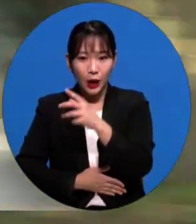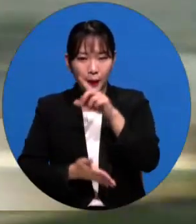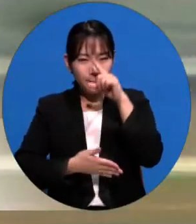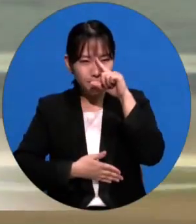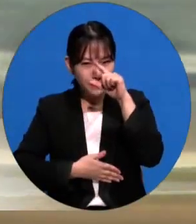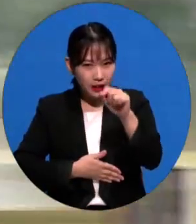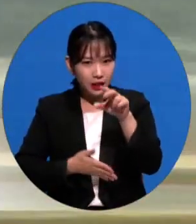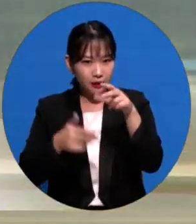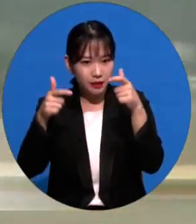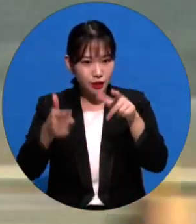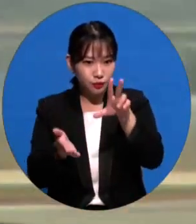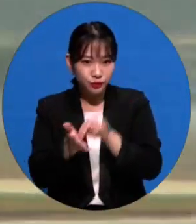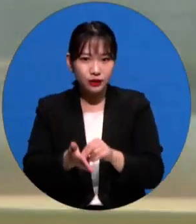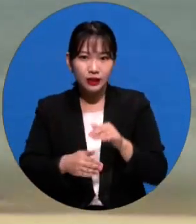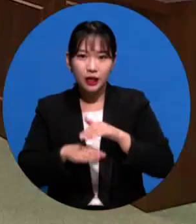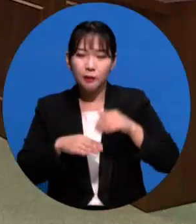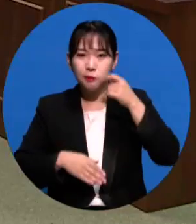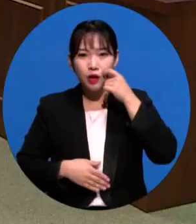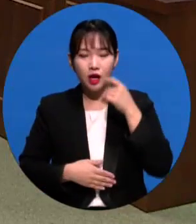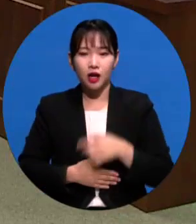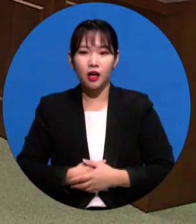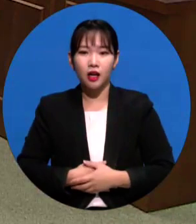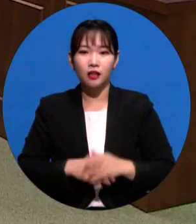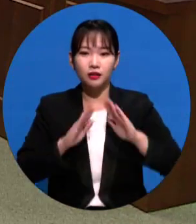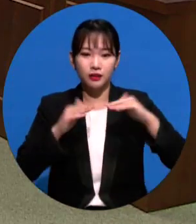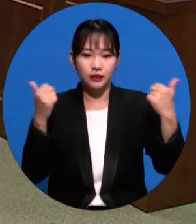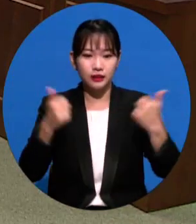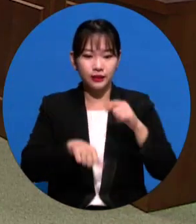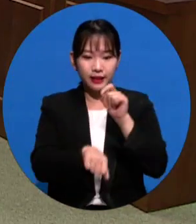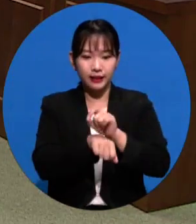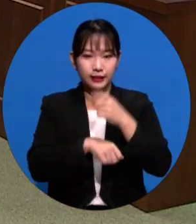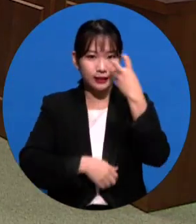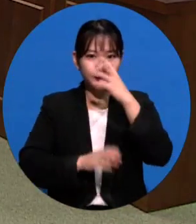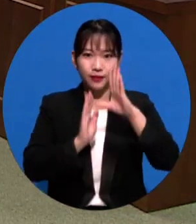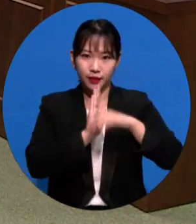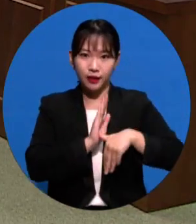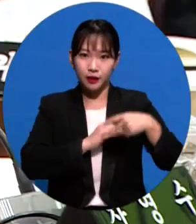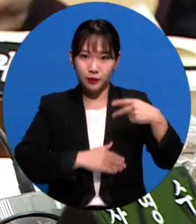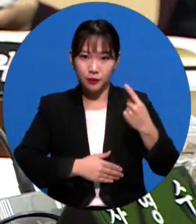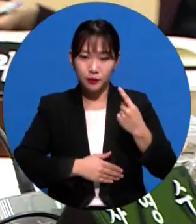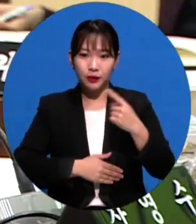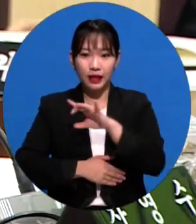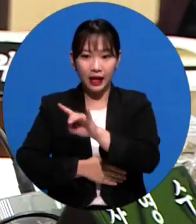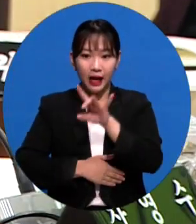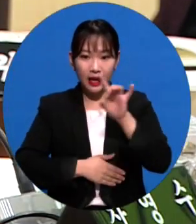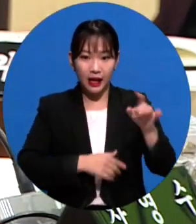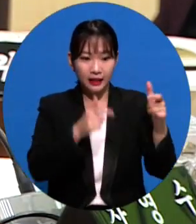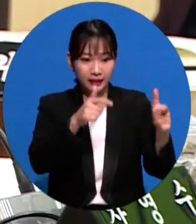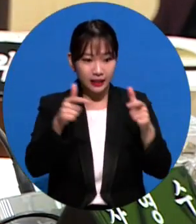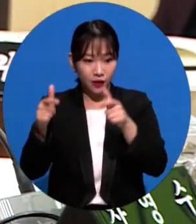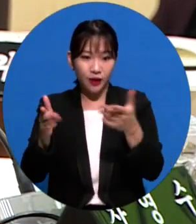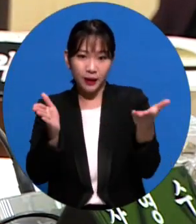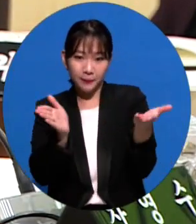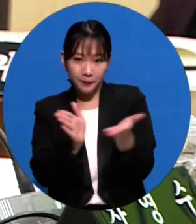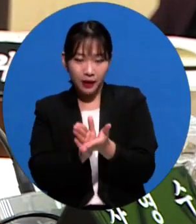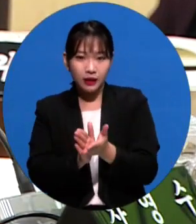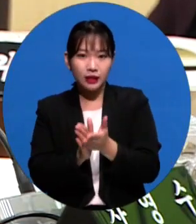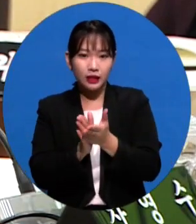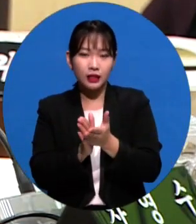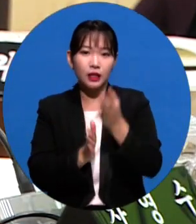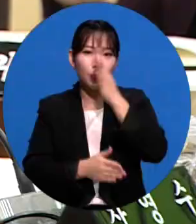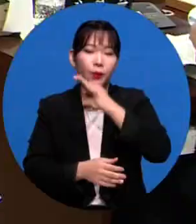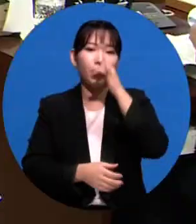이슈는 건들지도 못하고 있습니다. 전남도의회 행정사무감사에서도 개별 시도의 특성에 맞는 실효성 있는